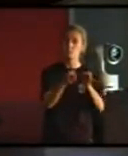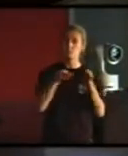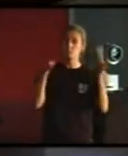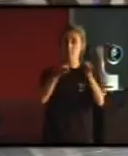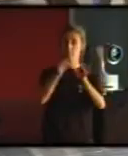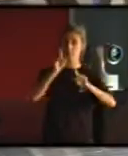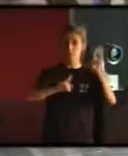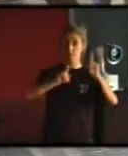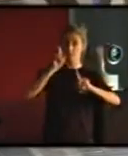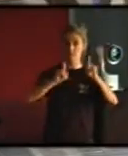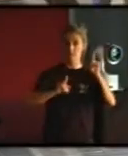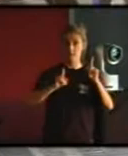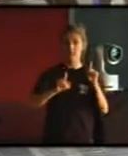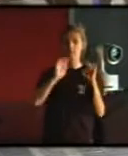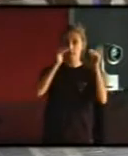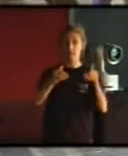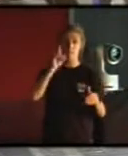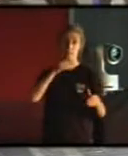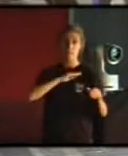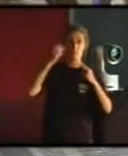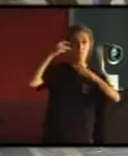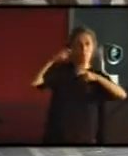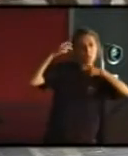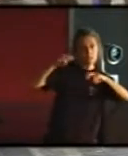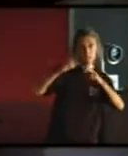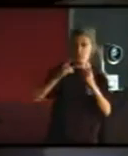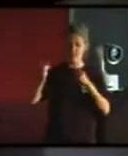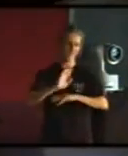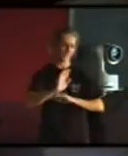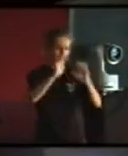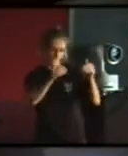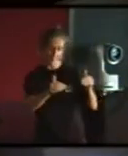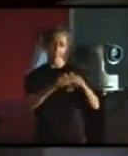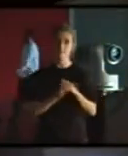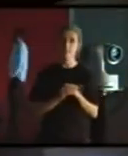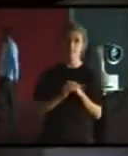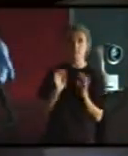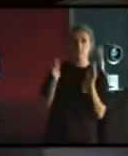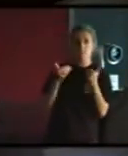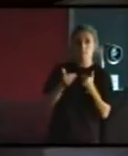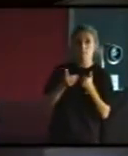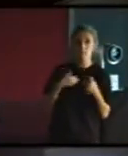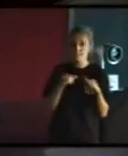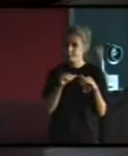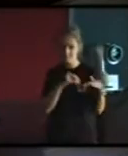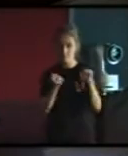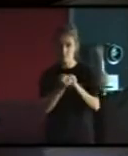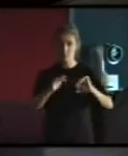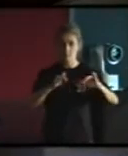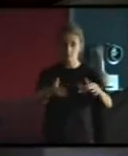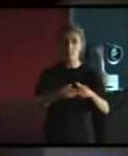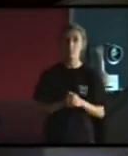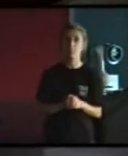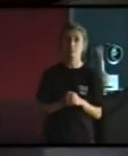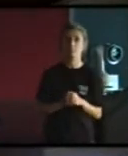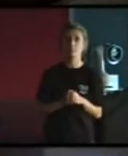qui a été arrêtée parce qu'elle faisait du bruit, parce qu'elle dérangeait dans le quartier, et donc la grande question qui nous était posée, c'est que peut-on en faire?